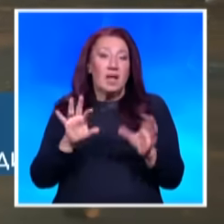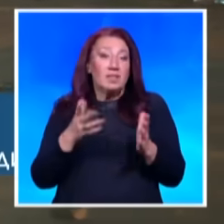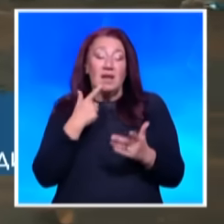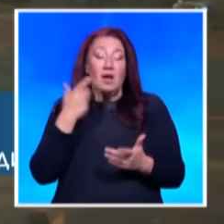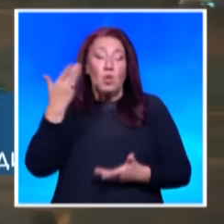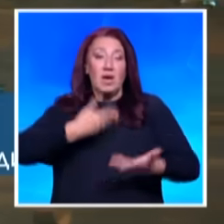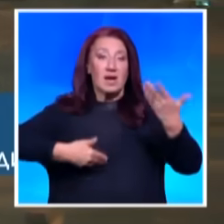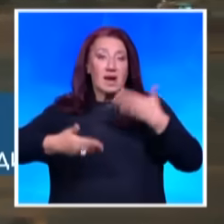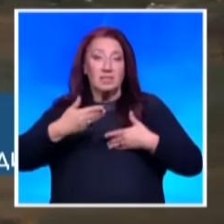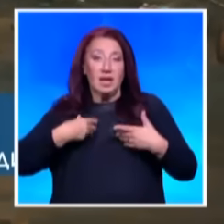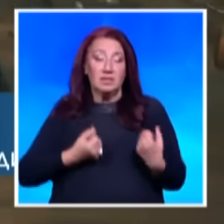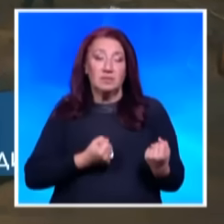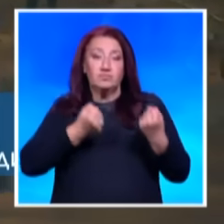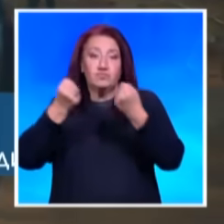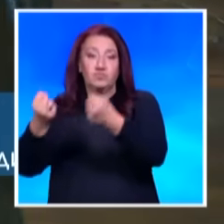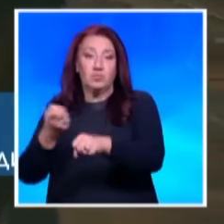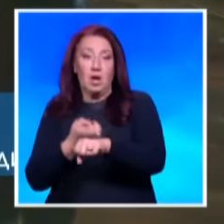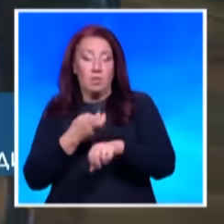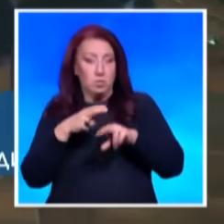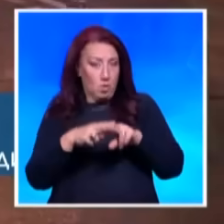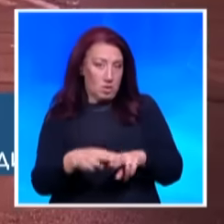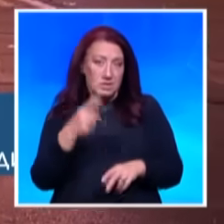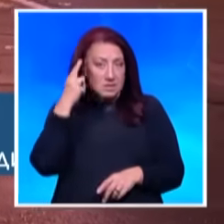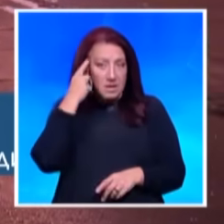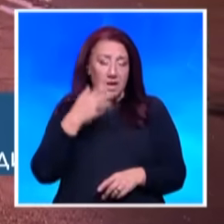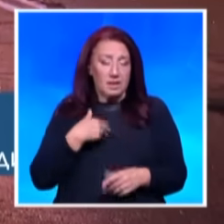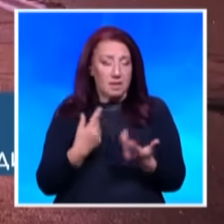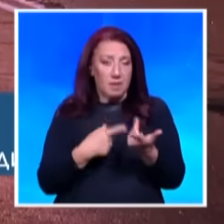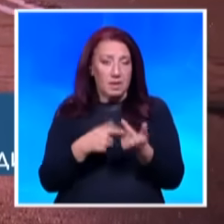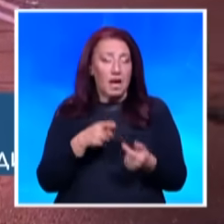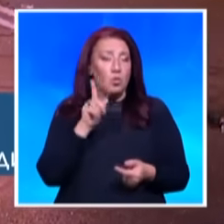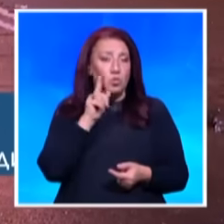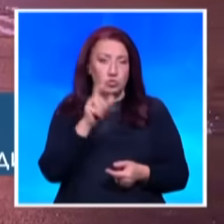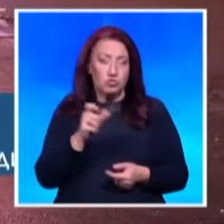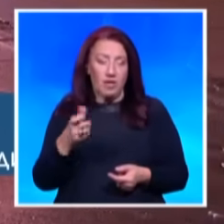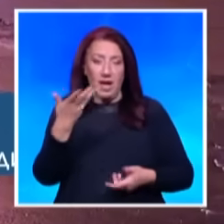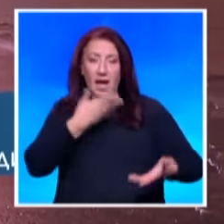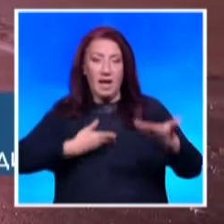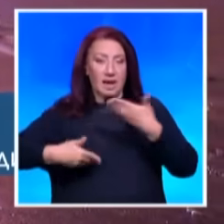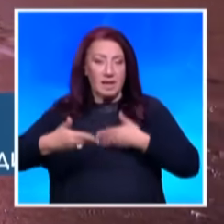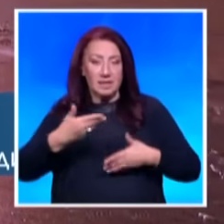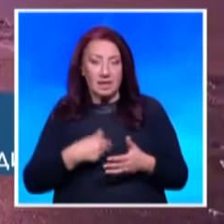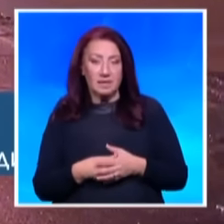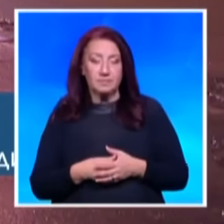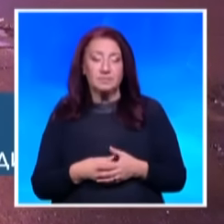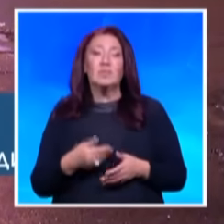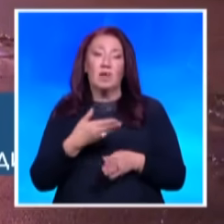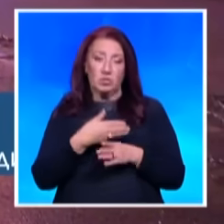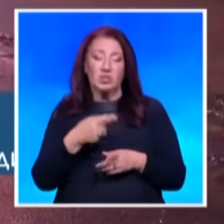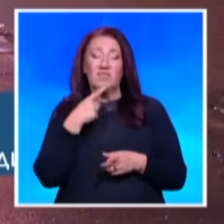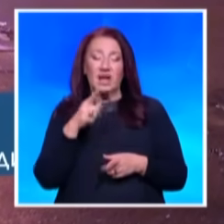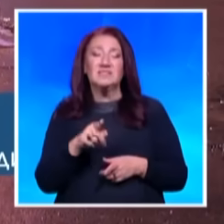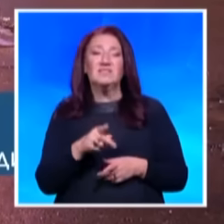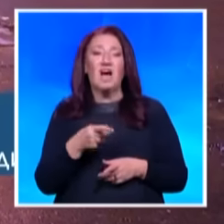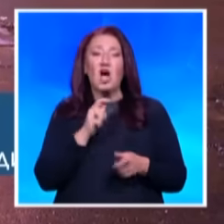от ранените. Знаете, има няколко ранени заради протеста. Продължават да ни изтеглят екипите на